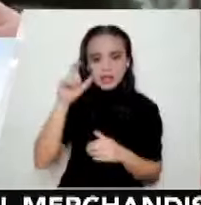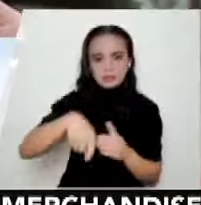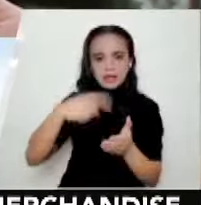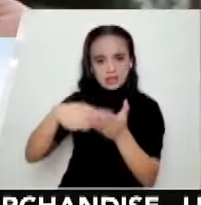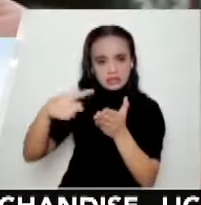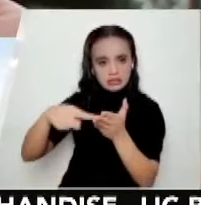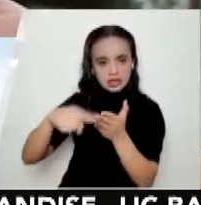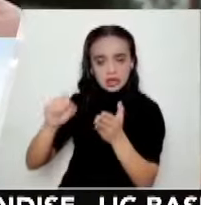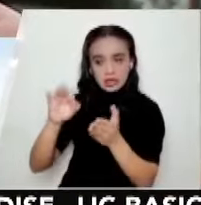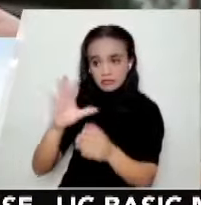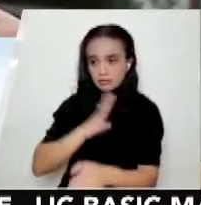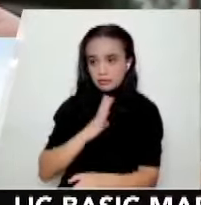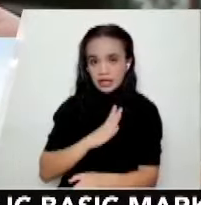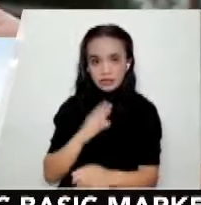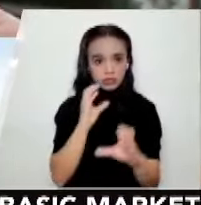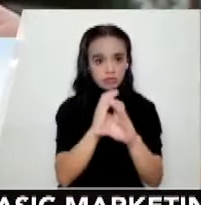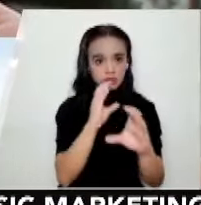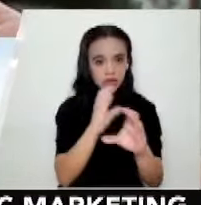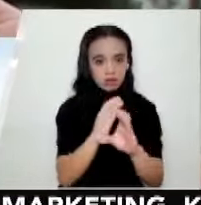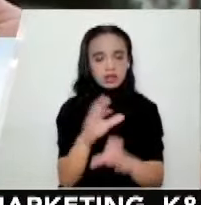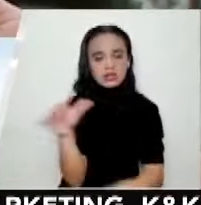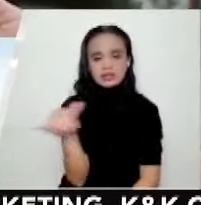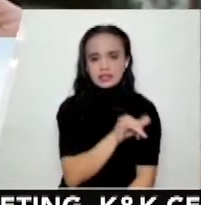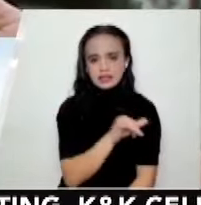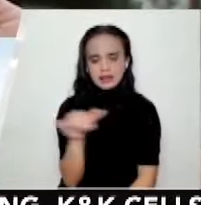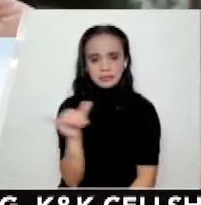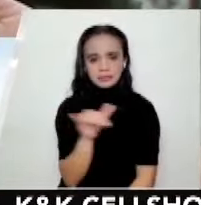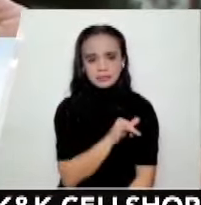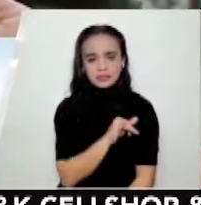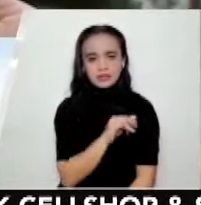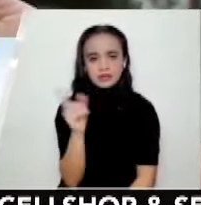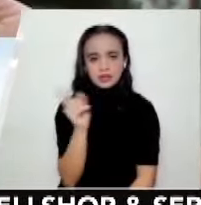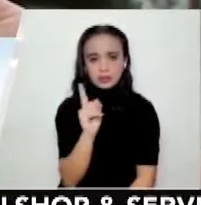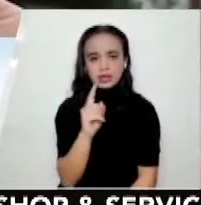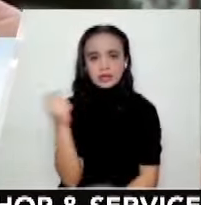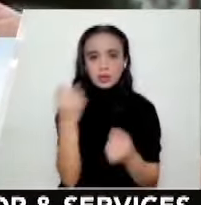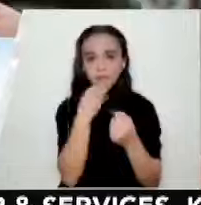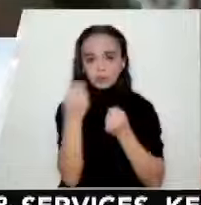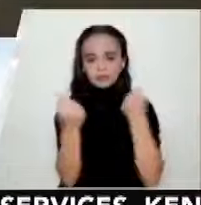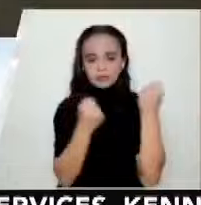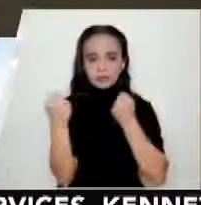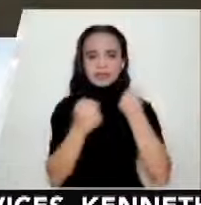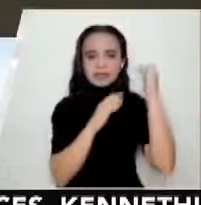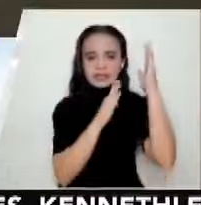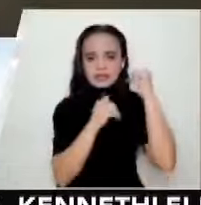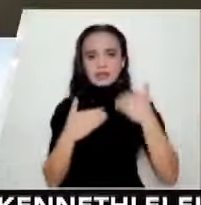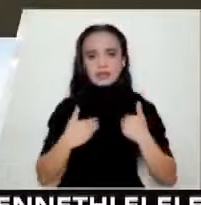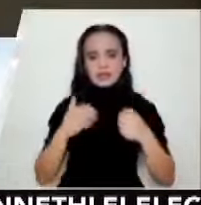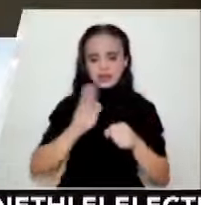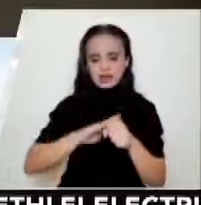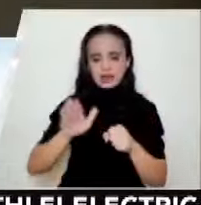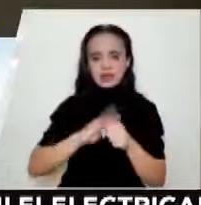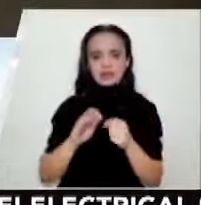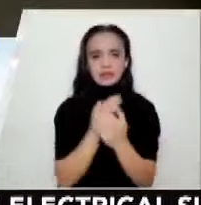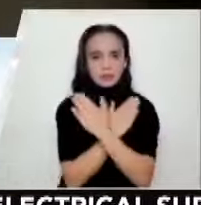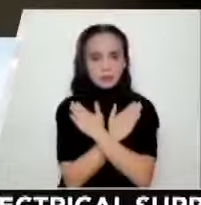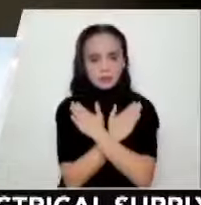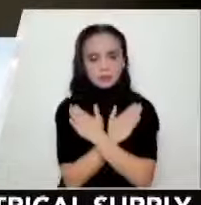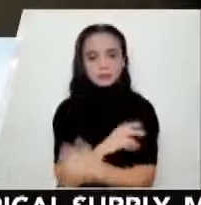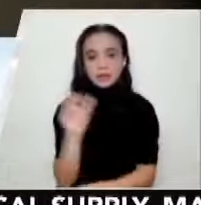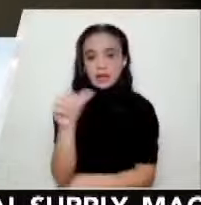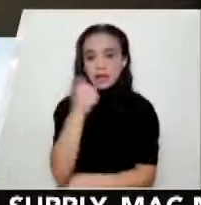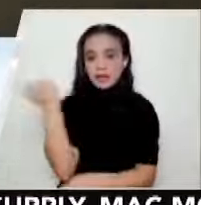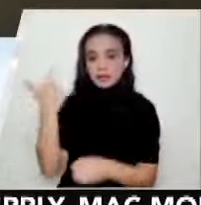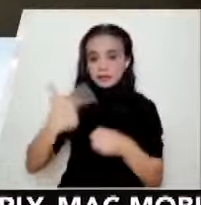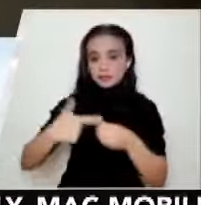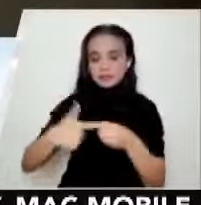sasakyan. Ganun din po yung magda-drive. Sana po may sapat na pahinga. Sa isang gasolinahan, makikita rin ang dami